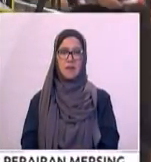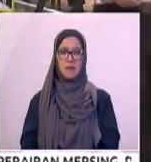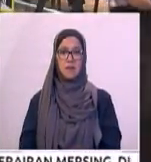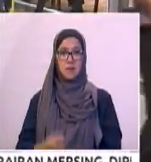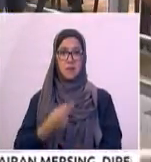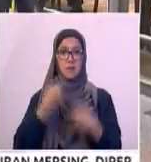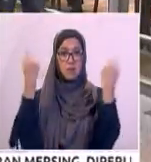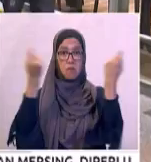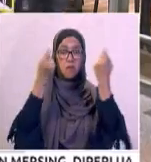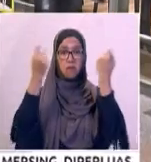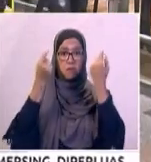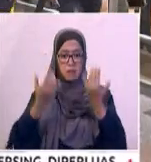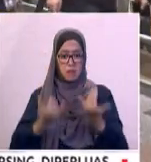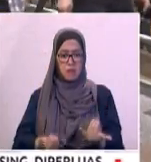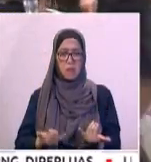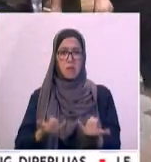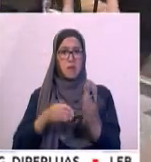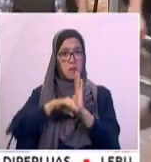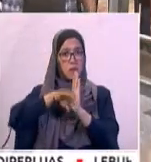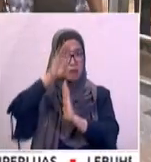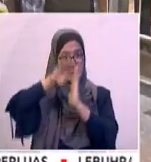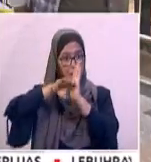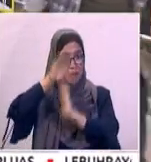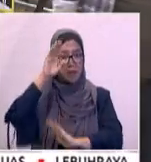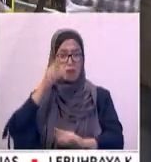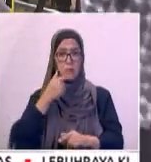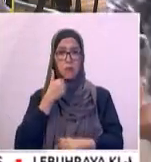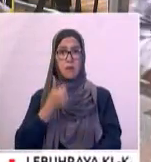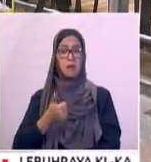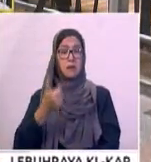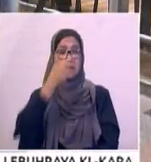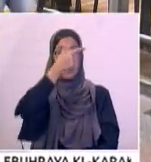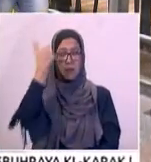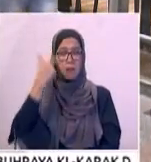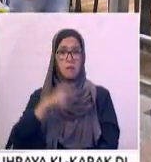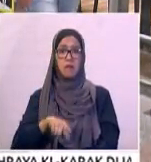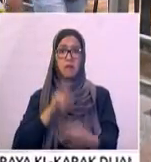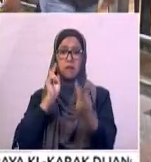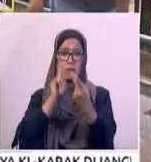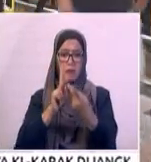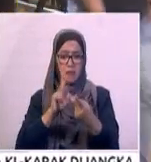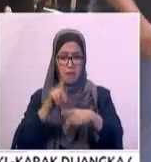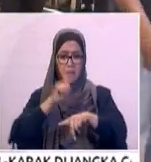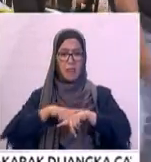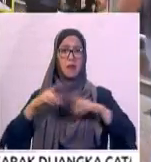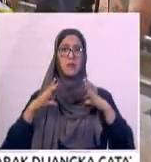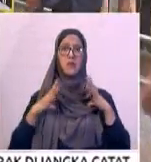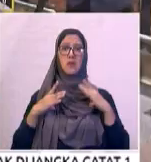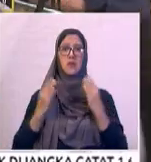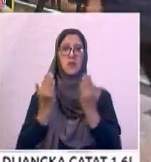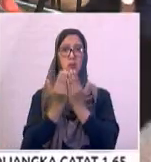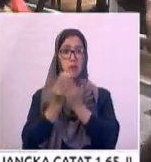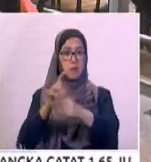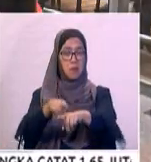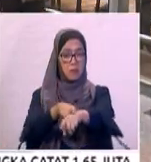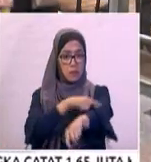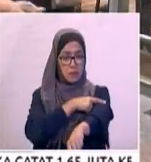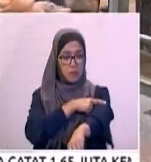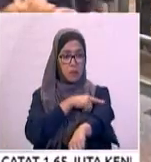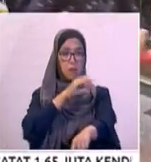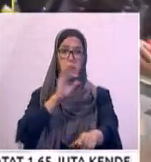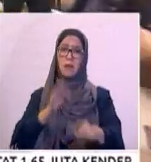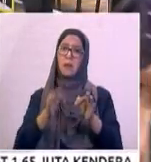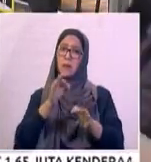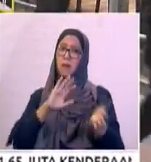Sambutan kali ini amat lebih menggalakkan disebabkan kena pada musim cuti sekolah yang panjang. Kalau kita bandingkan